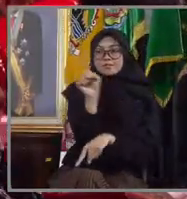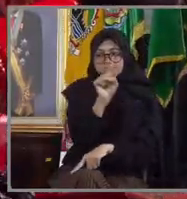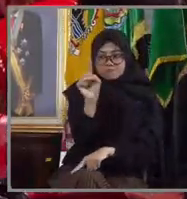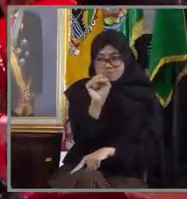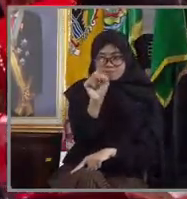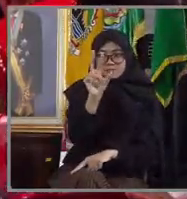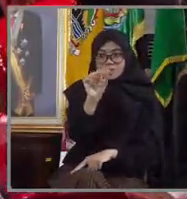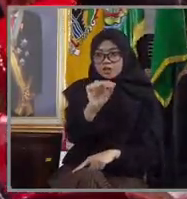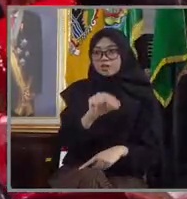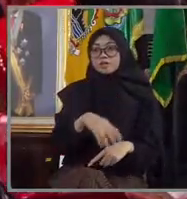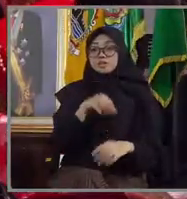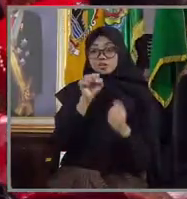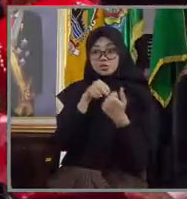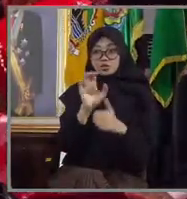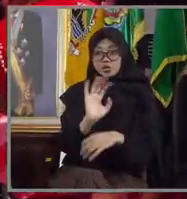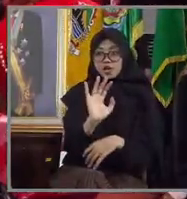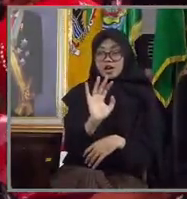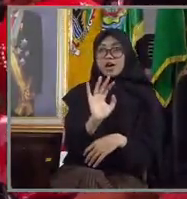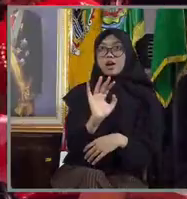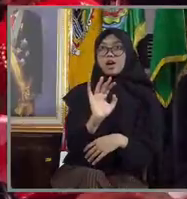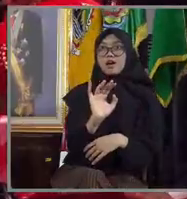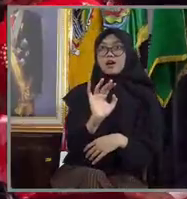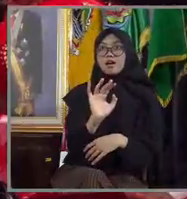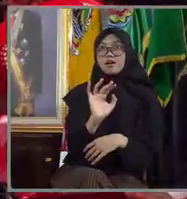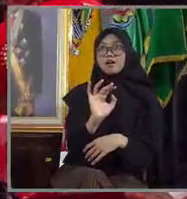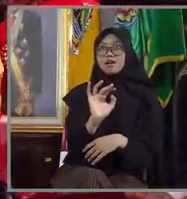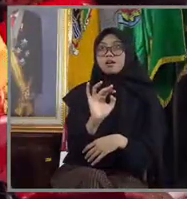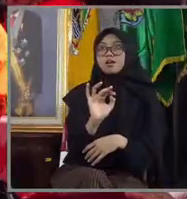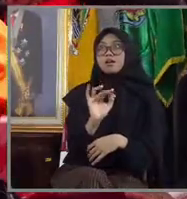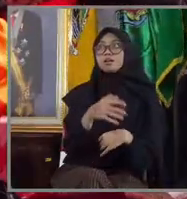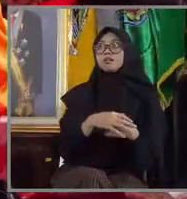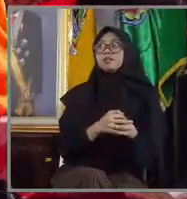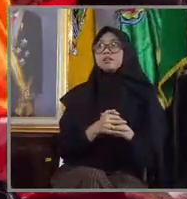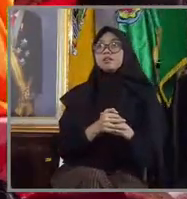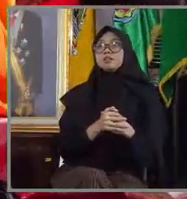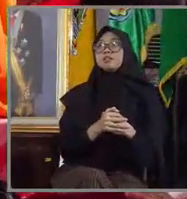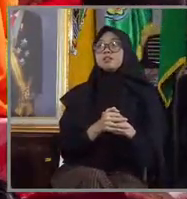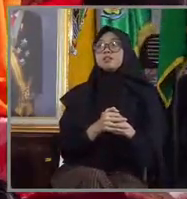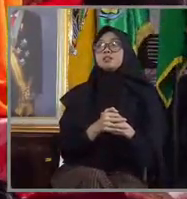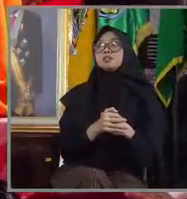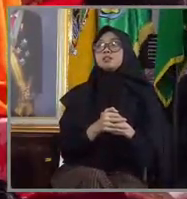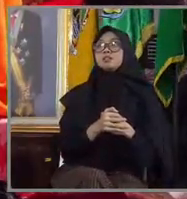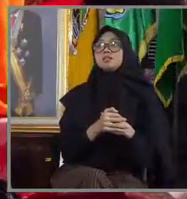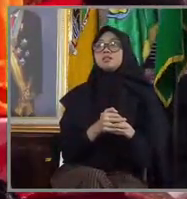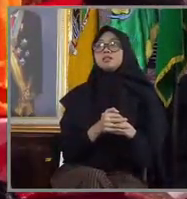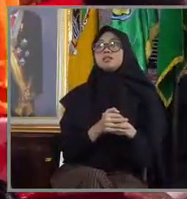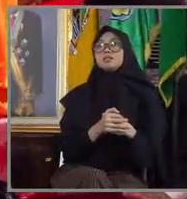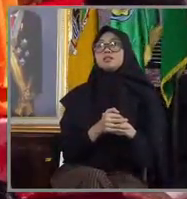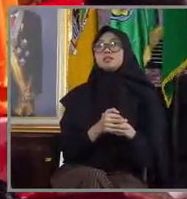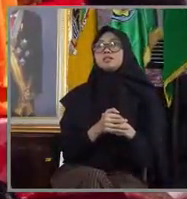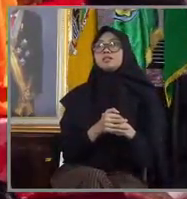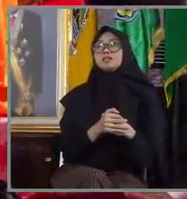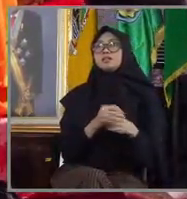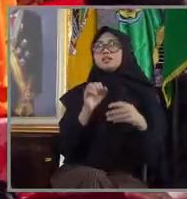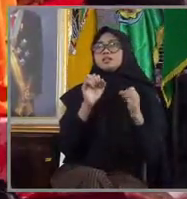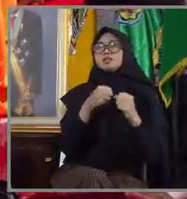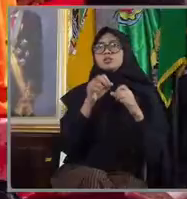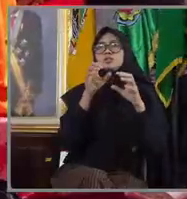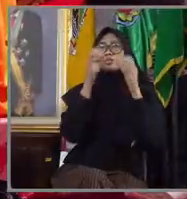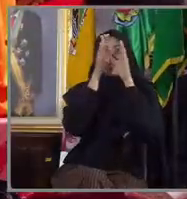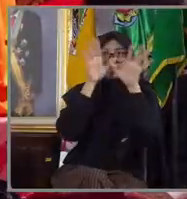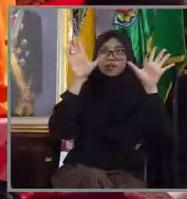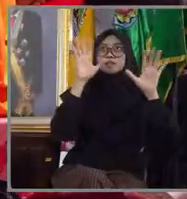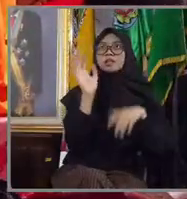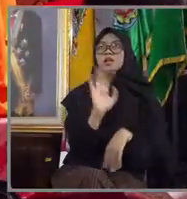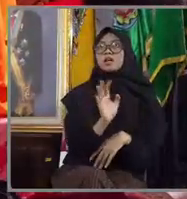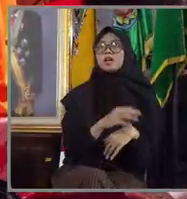ok77 di tempatmu hormat bendera oke oke Pak Oke tempat Mada yang tidak setuju Pancasila enggak